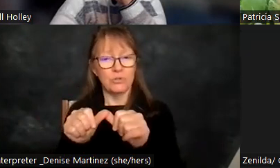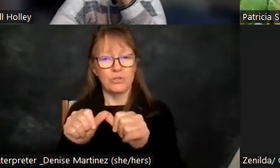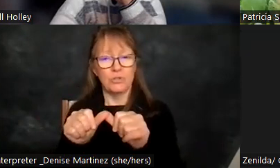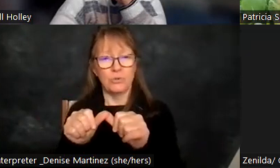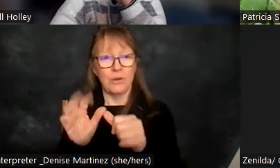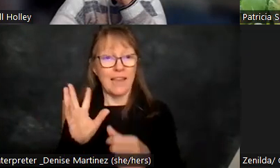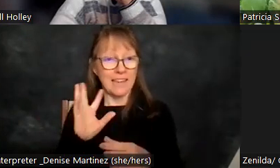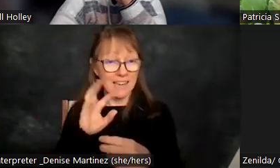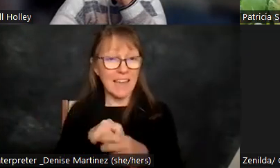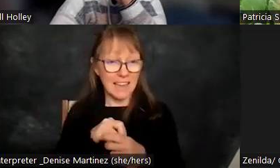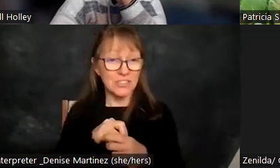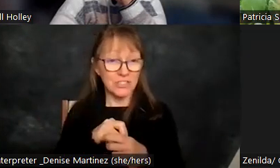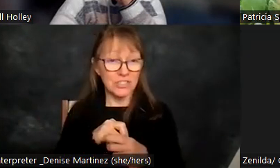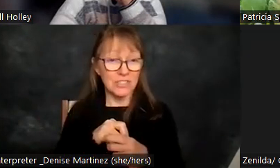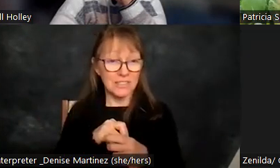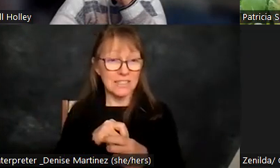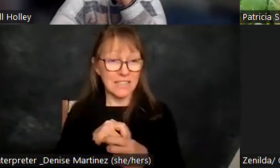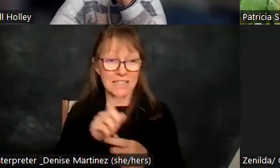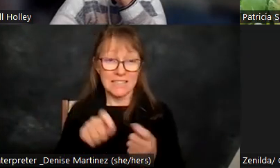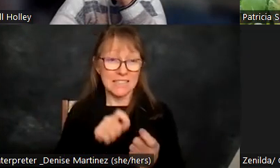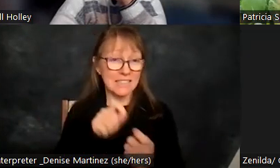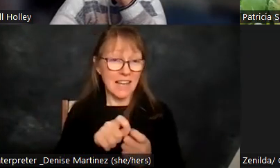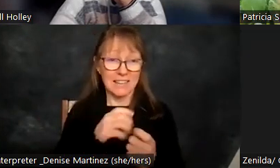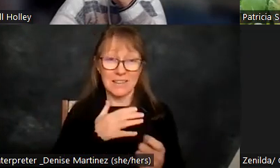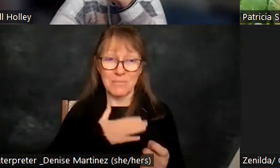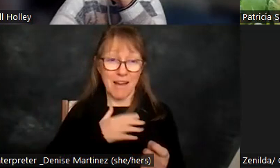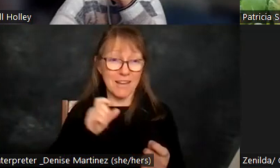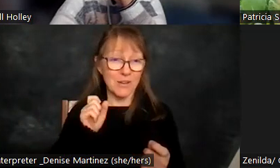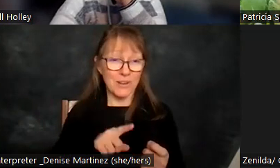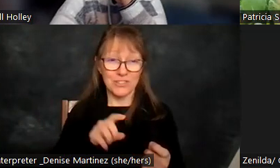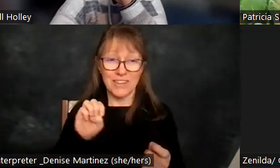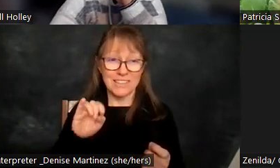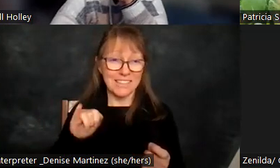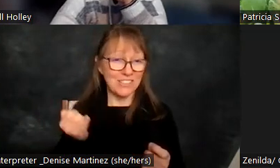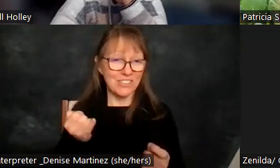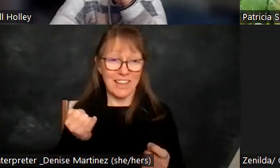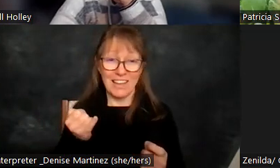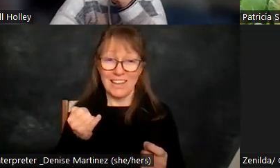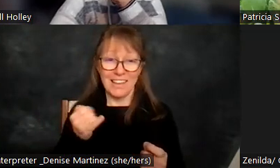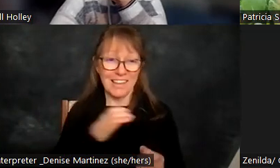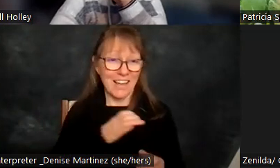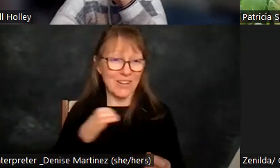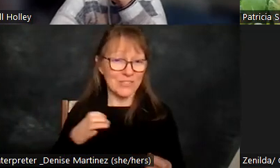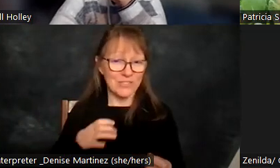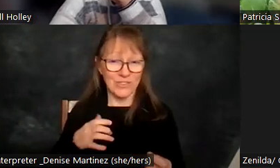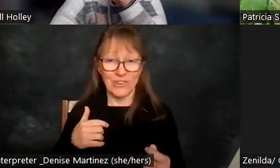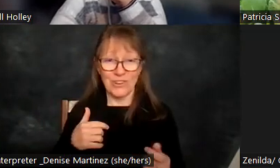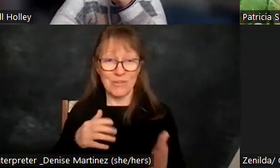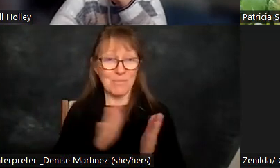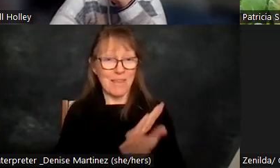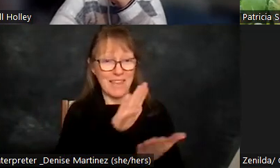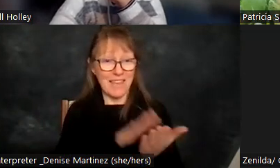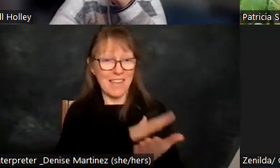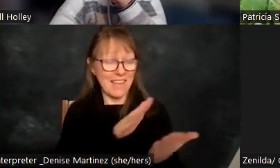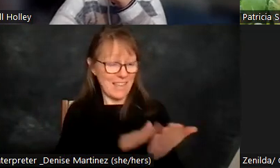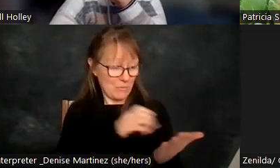this is yo. exactly the question that I C'est had as a ça member of question the moi committee, gagne because en tant que membre you know, IG everything dans sounds conseil great là. on paper when I read